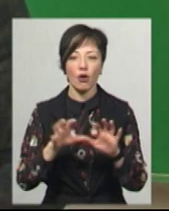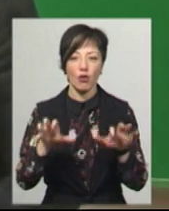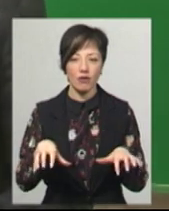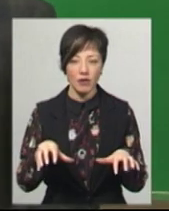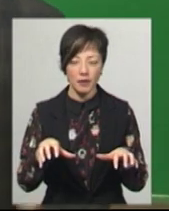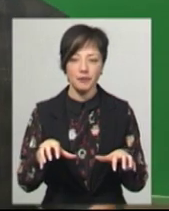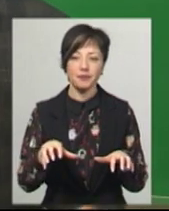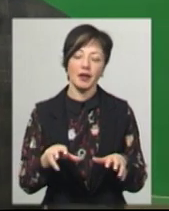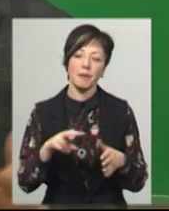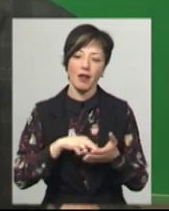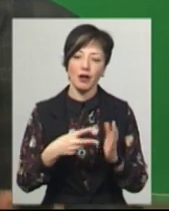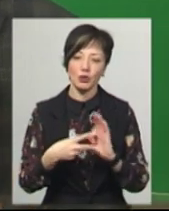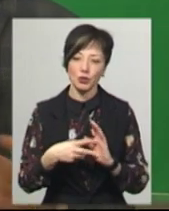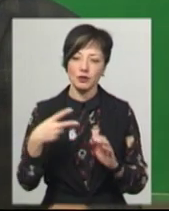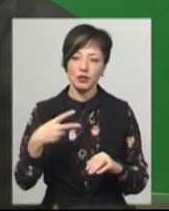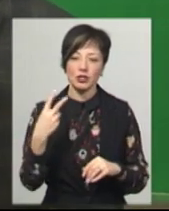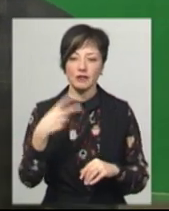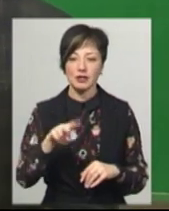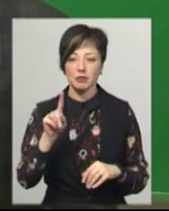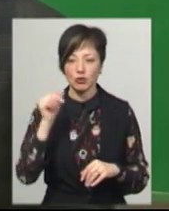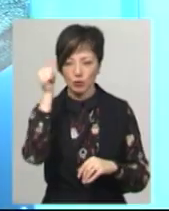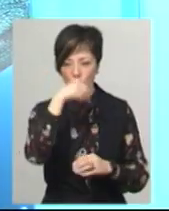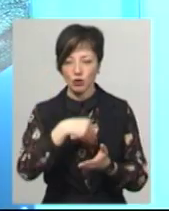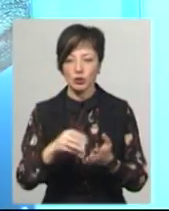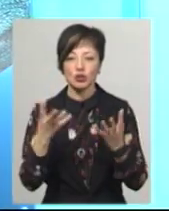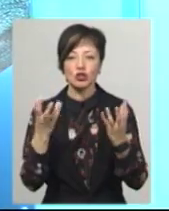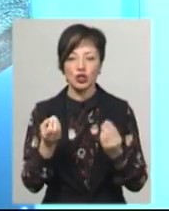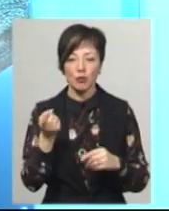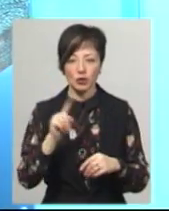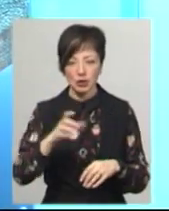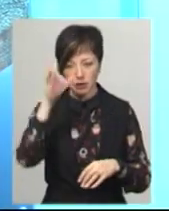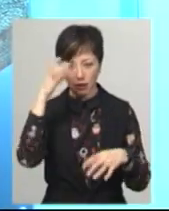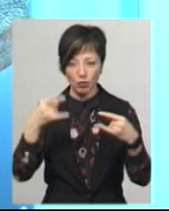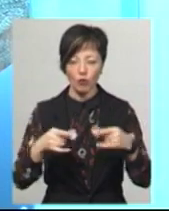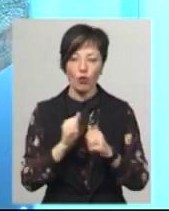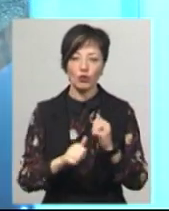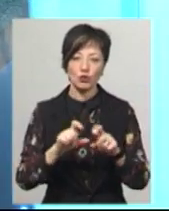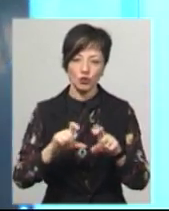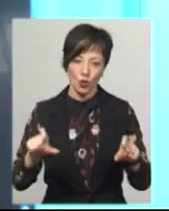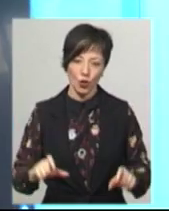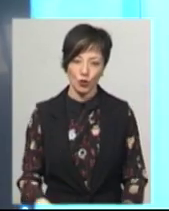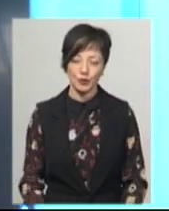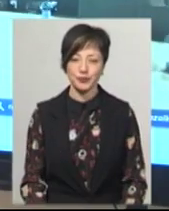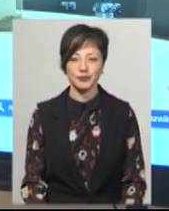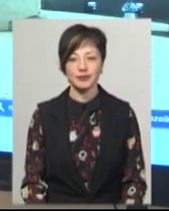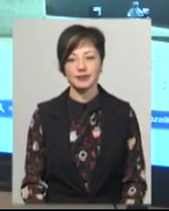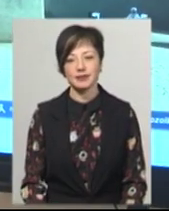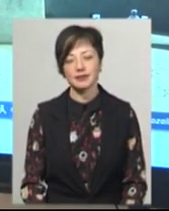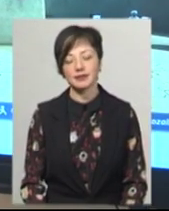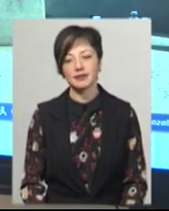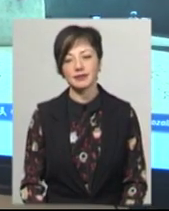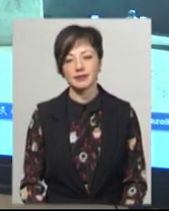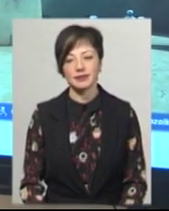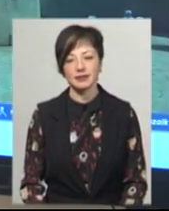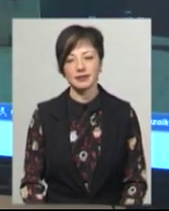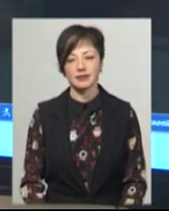Олександра Семчишина, планують у 2021 році закупити ще по одному смартборду в кожну школу. Андрій Юмений, Віктор Кривий. Новини на